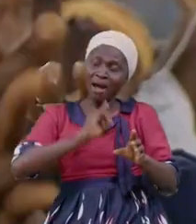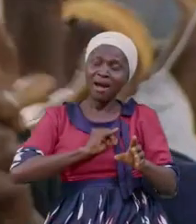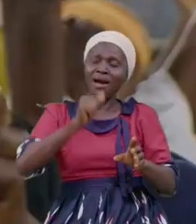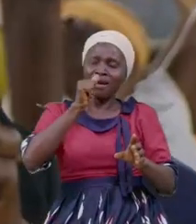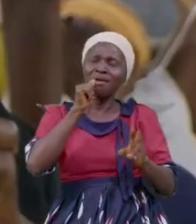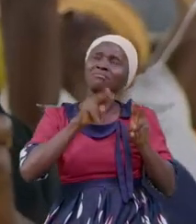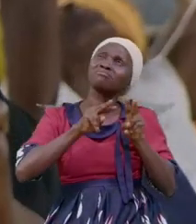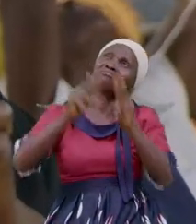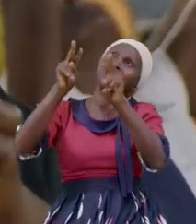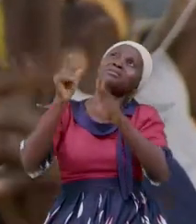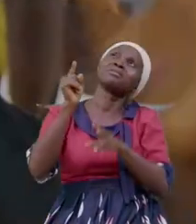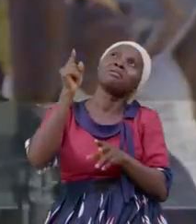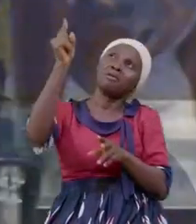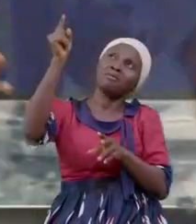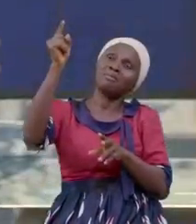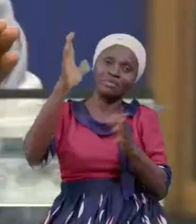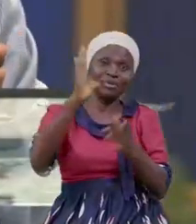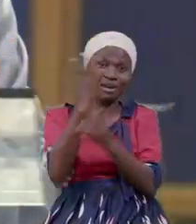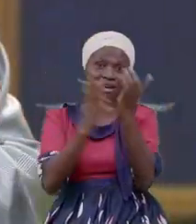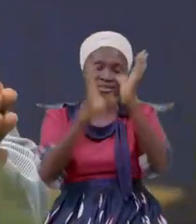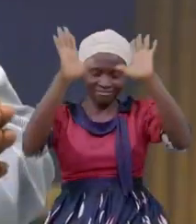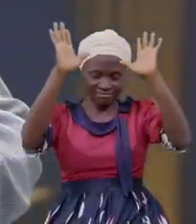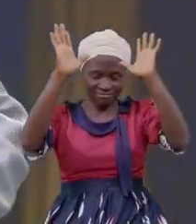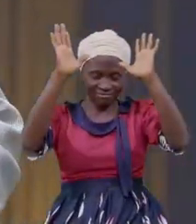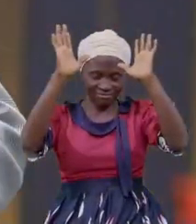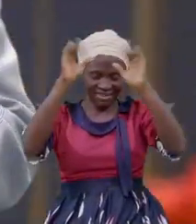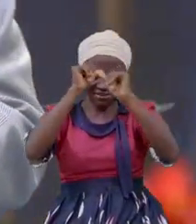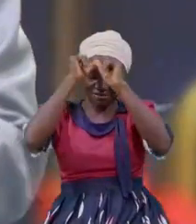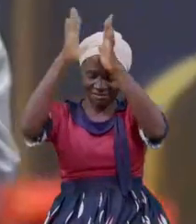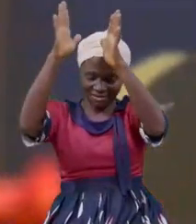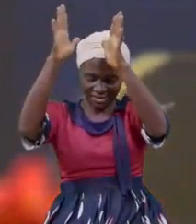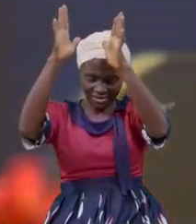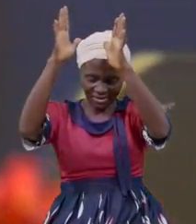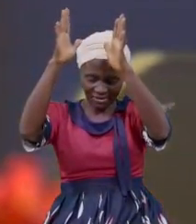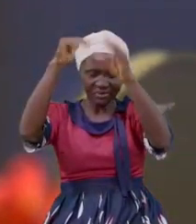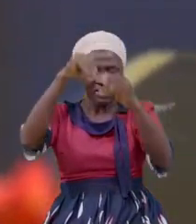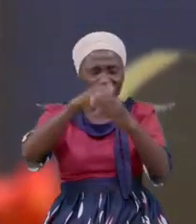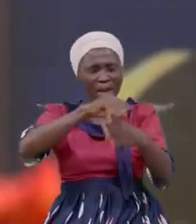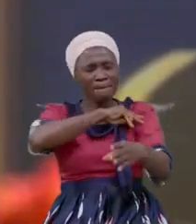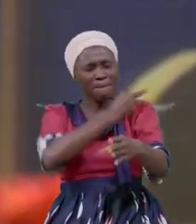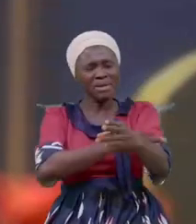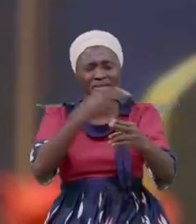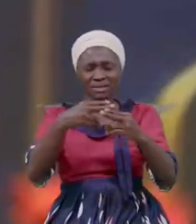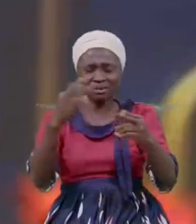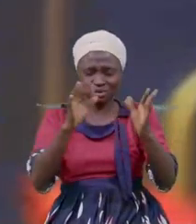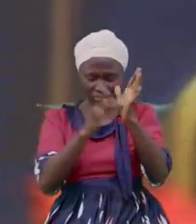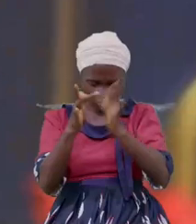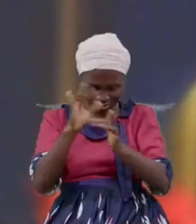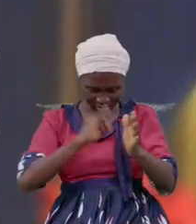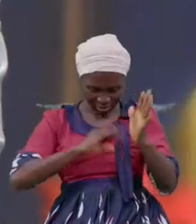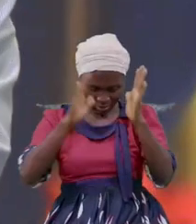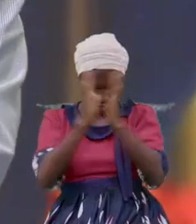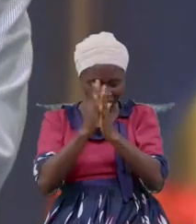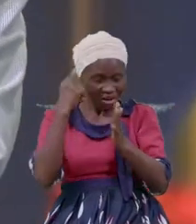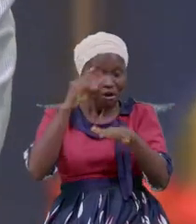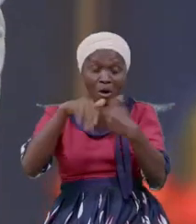haut lève cette main maintenant je prie pour chacune Père au nom puissant de Jésus je prie